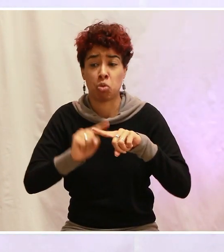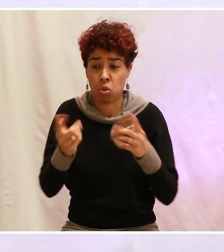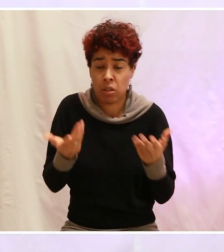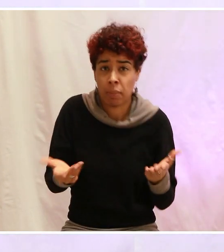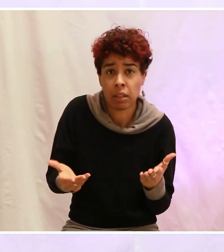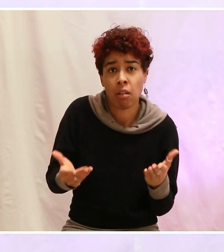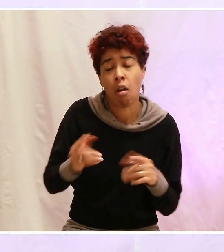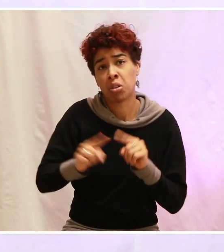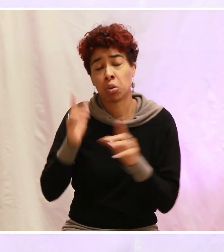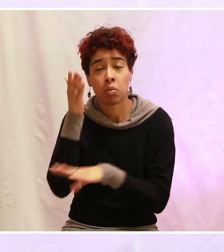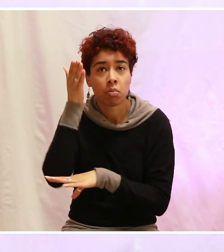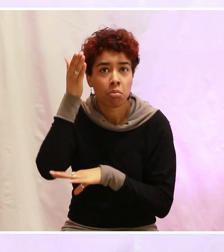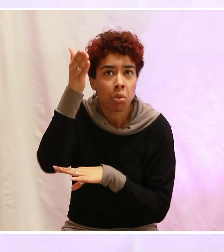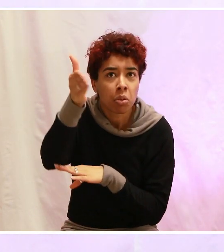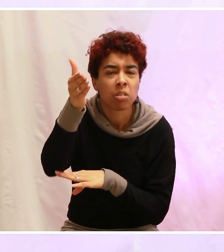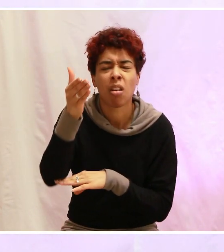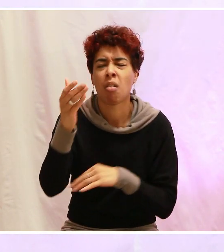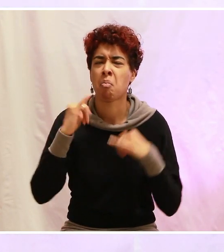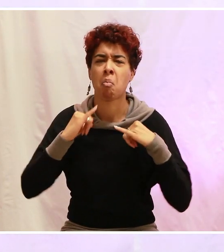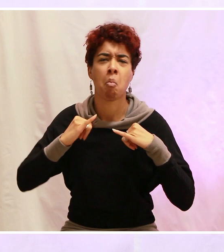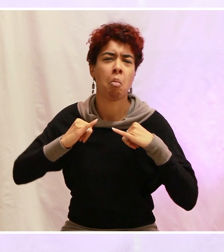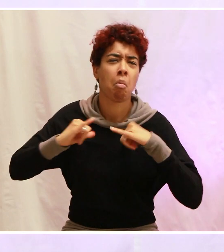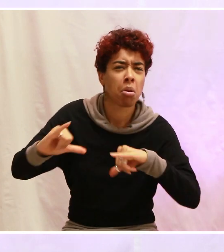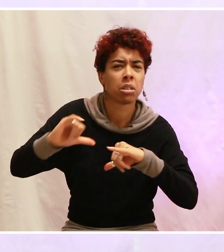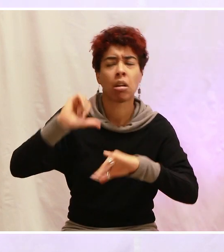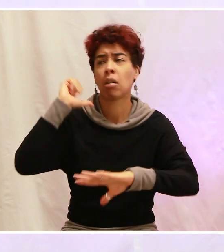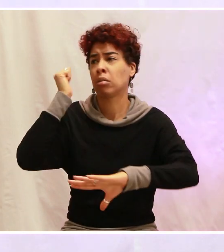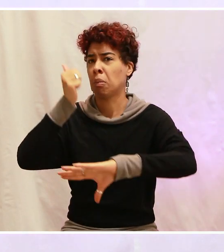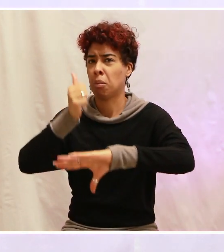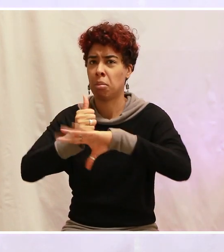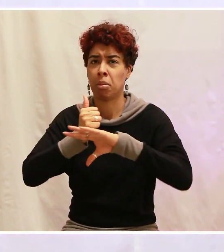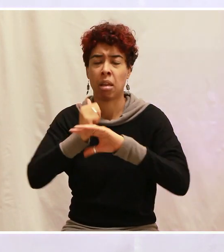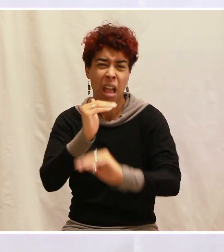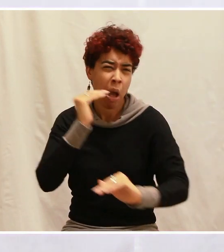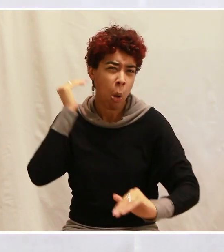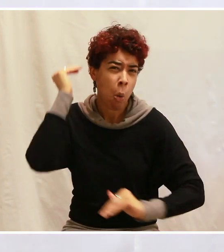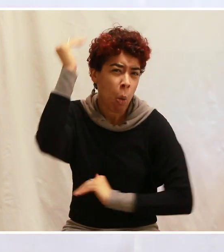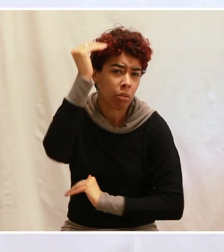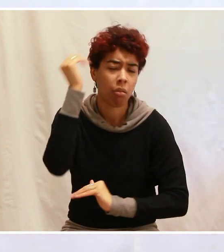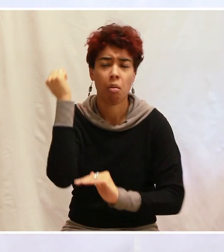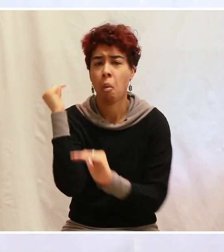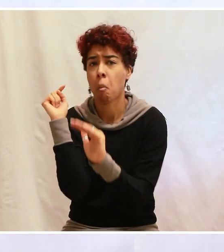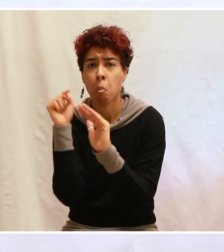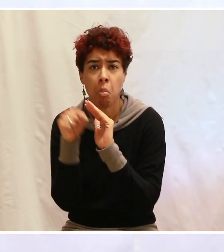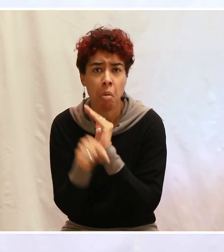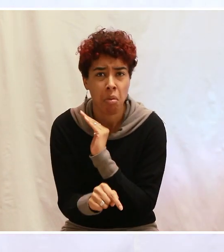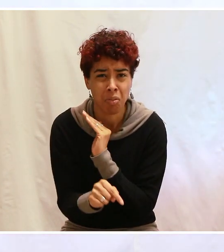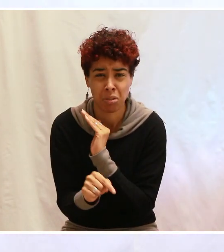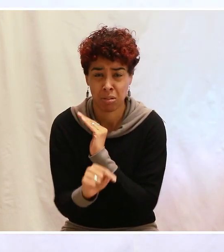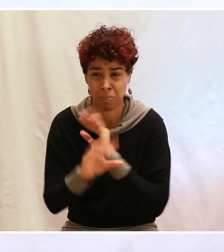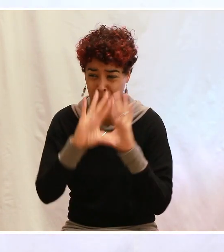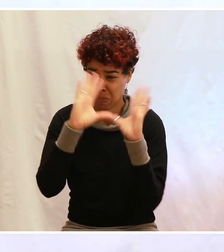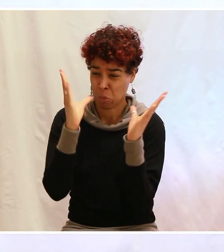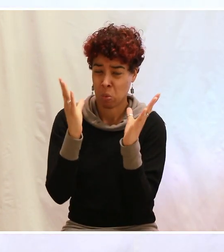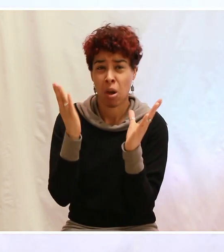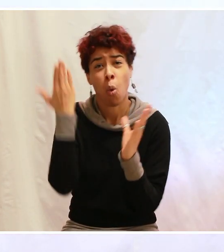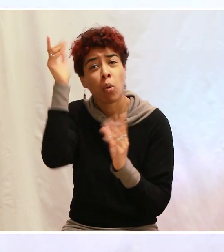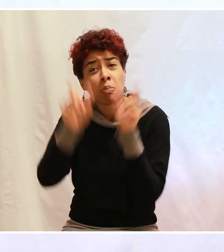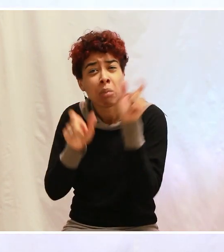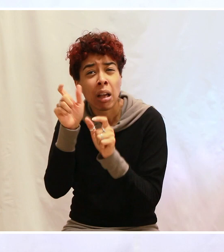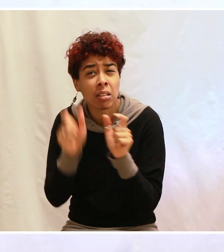présentes, ni les choses à venir, ni les puissances, ni la hauteur, ni la profondeur, ni aucune autre